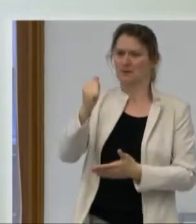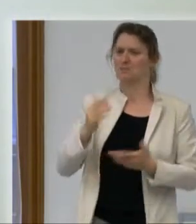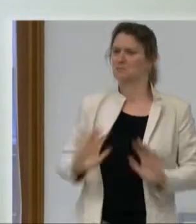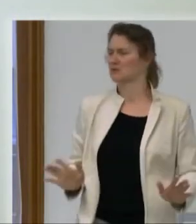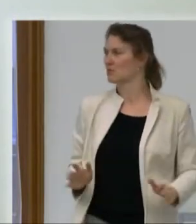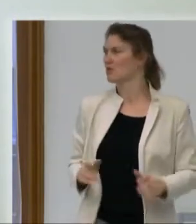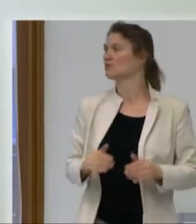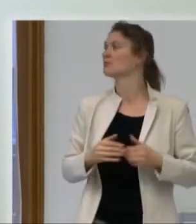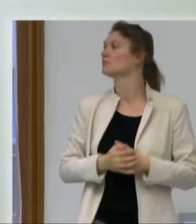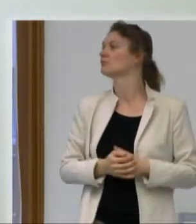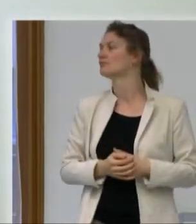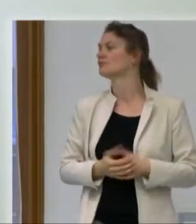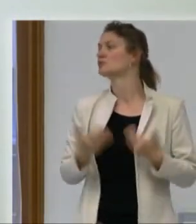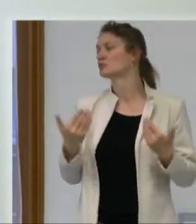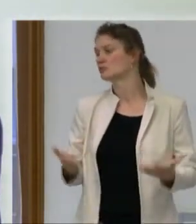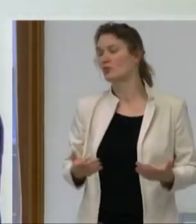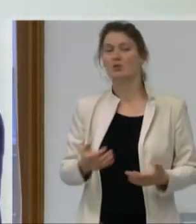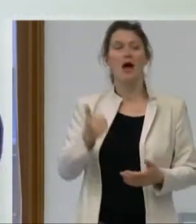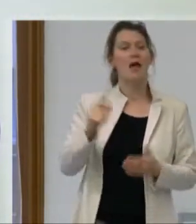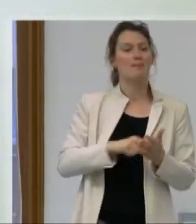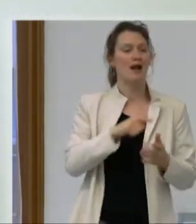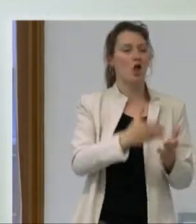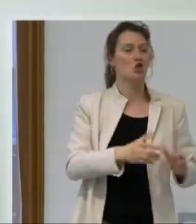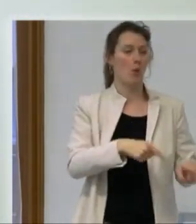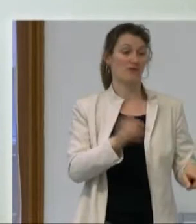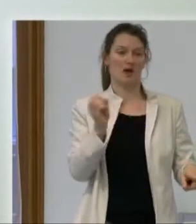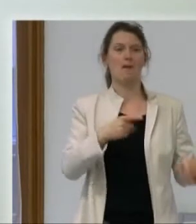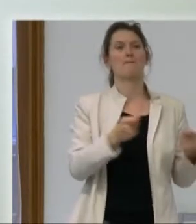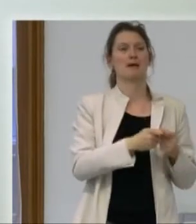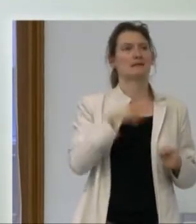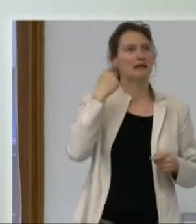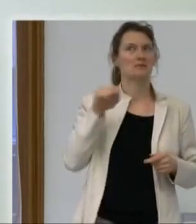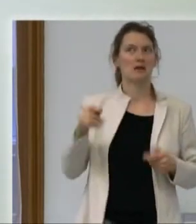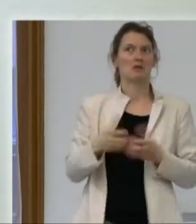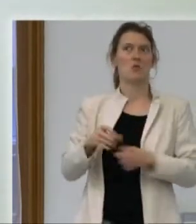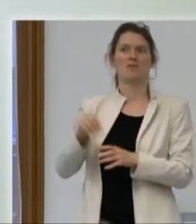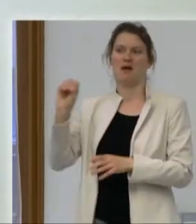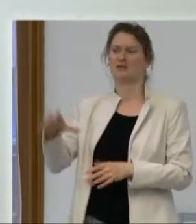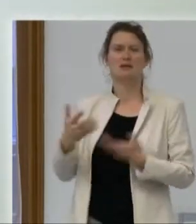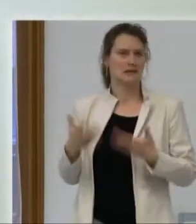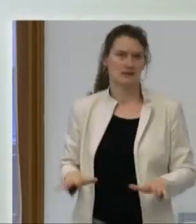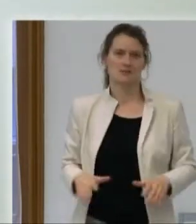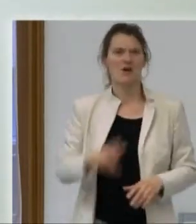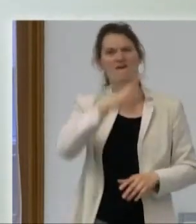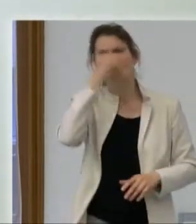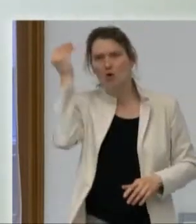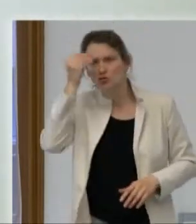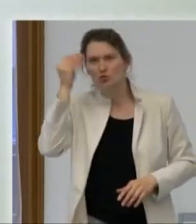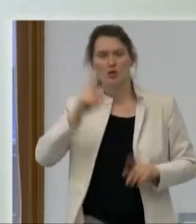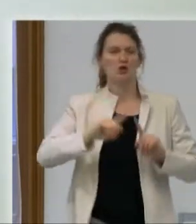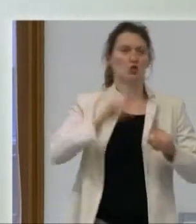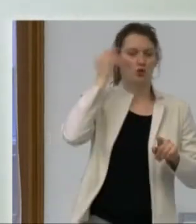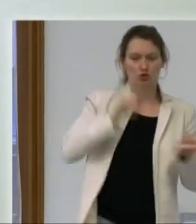und zu normieren und dementsprechend einmal in dieses Töpfchen oder in jenes Töpfchen zu stecken, in die Volksschule oder in die